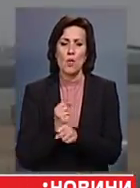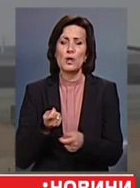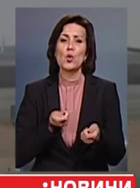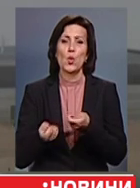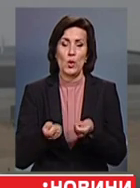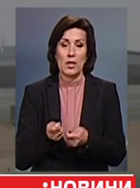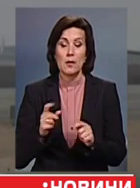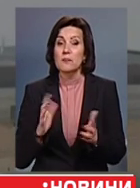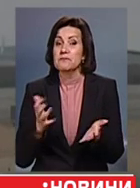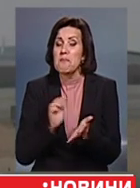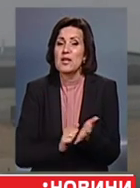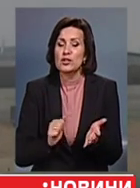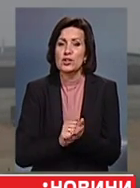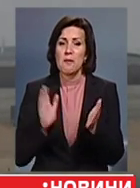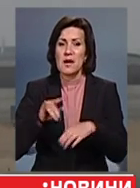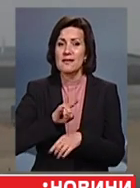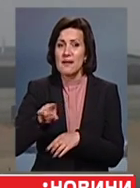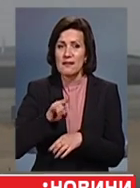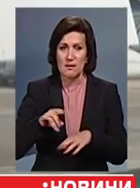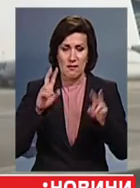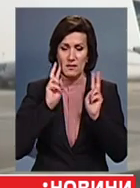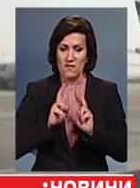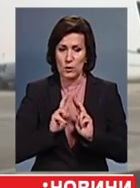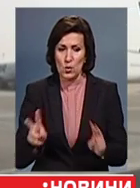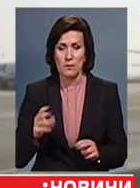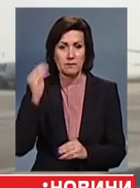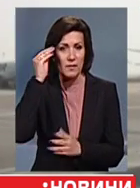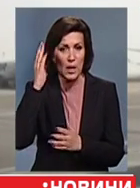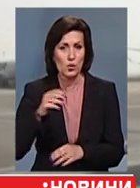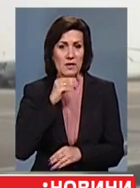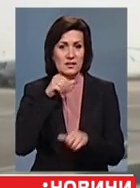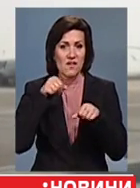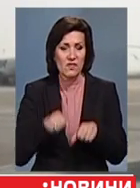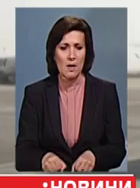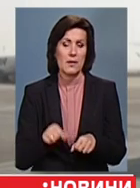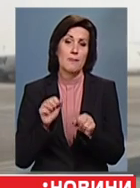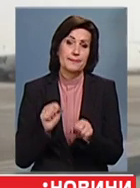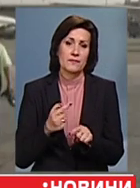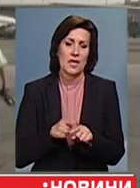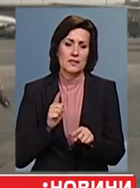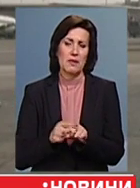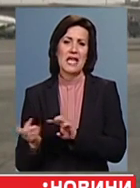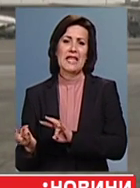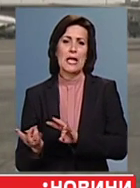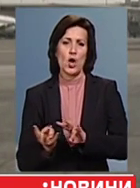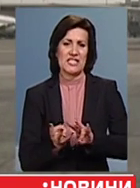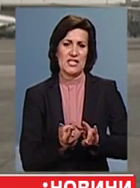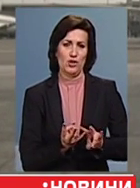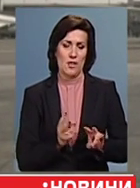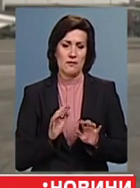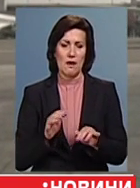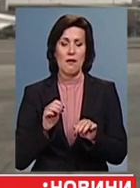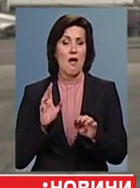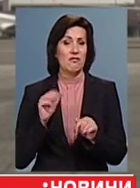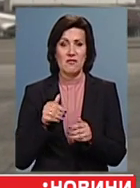уряд. Що стало причиною падіння літака, наразі невідомо. На думку єгипетської влади, найімовірніше, це була терористична атака. Та не